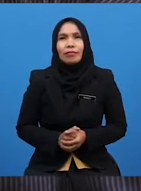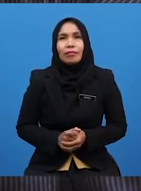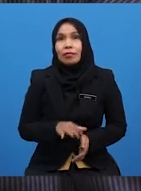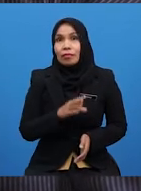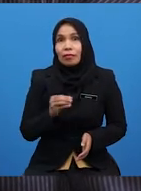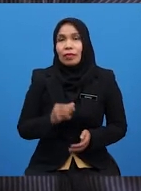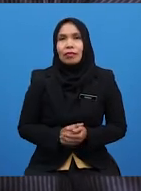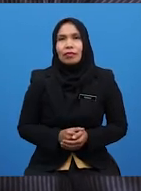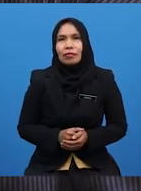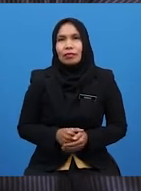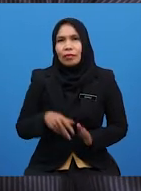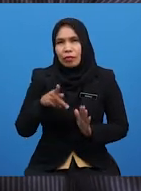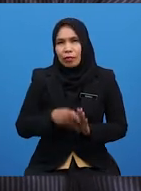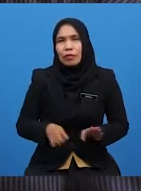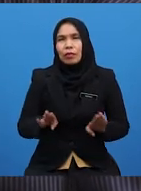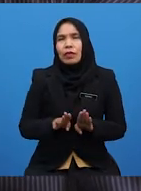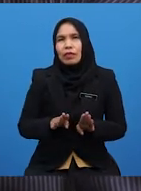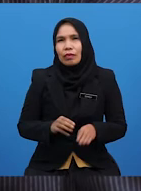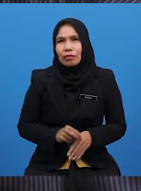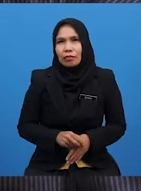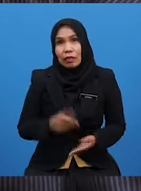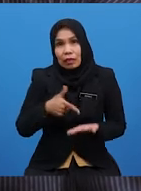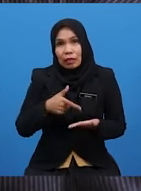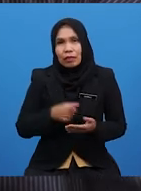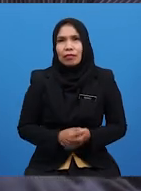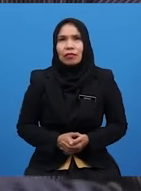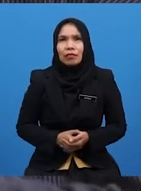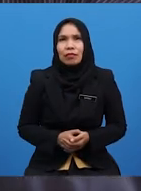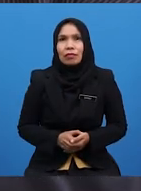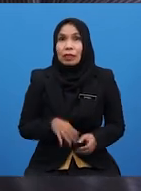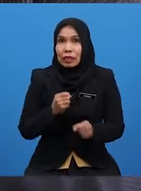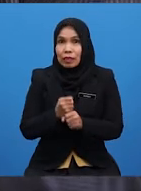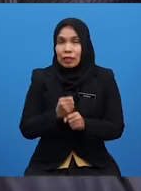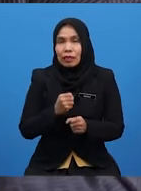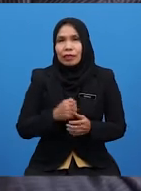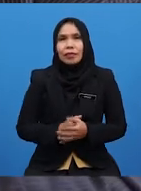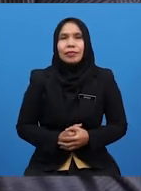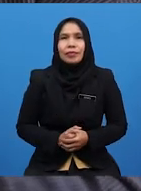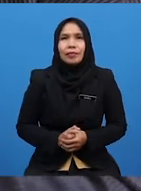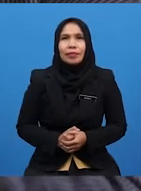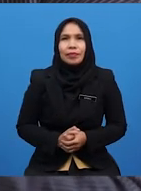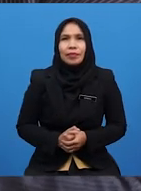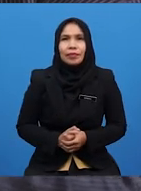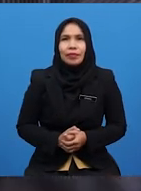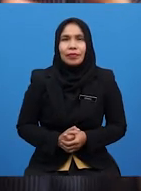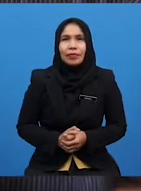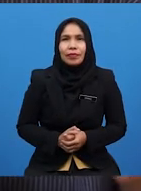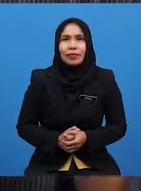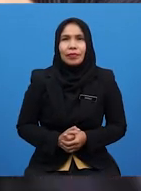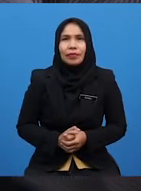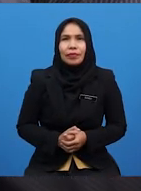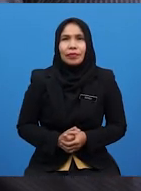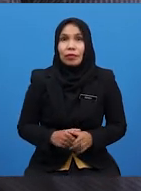juga mau jadi pengurus bidang bukannya hanya satu sangat